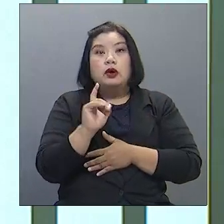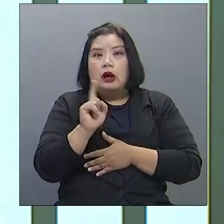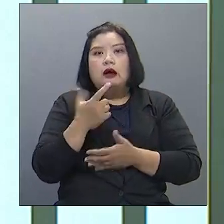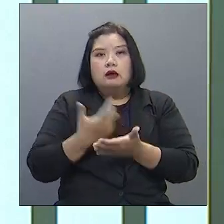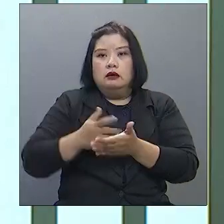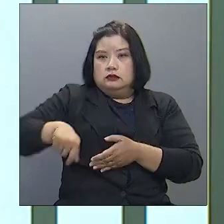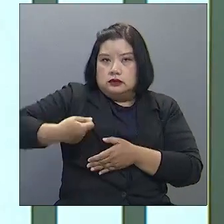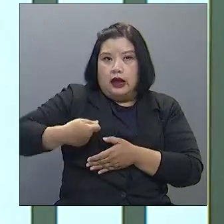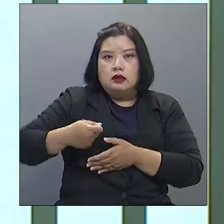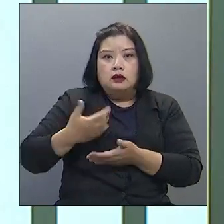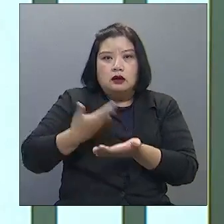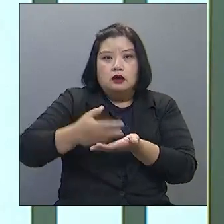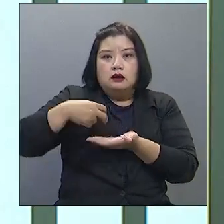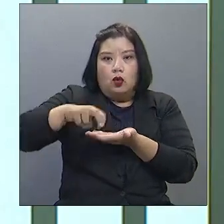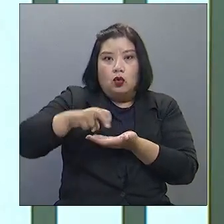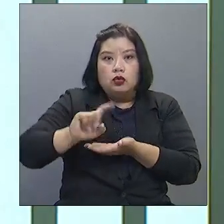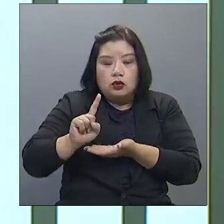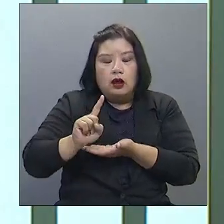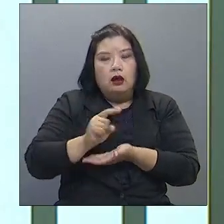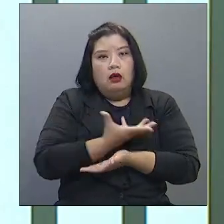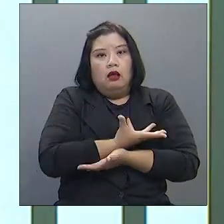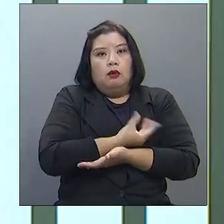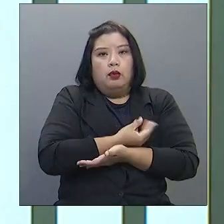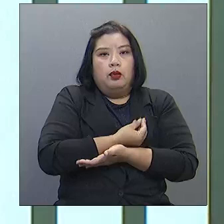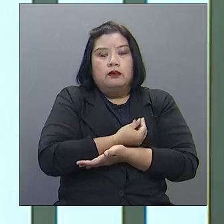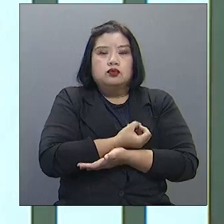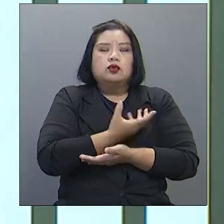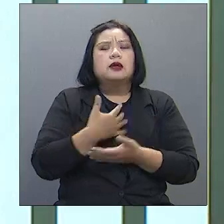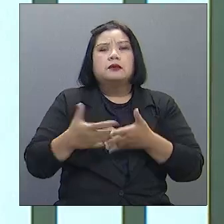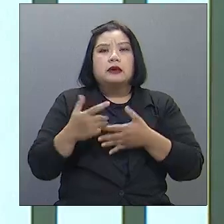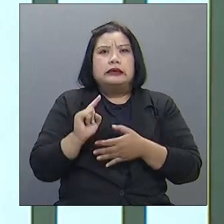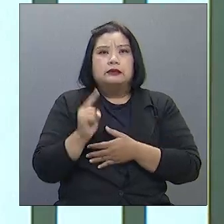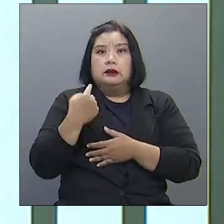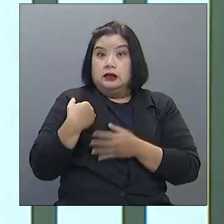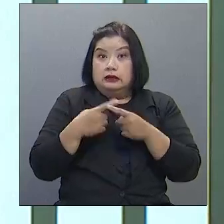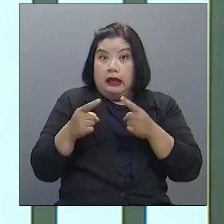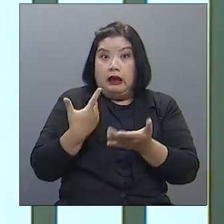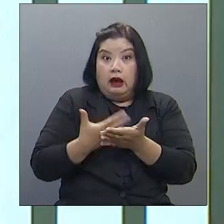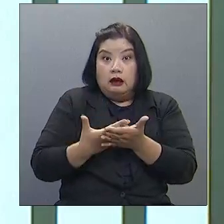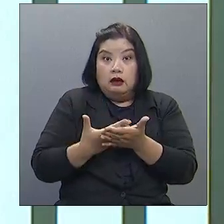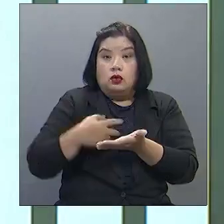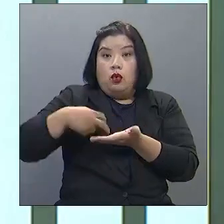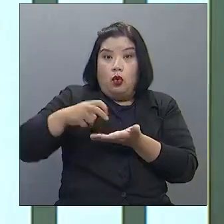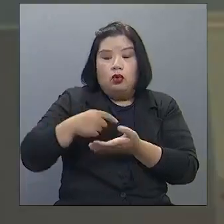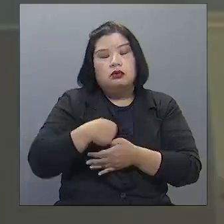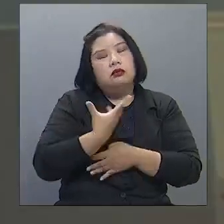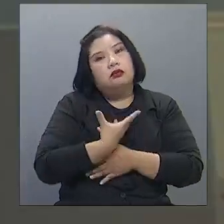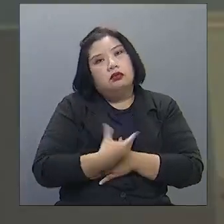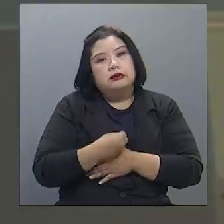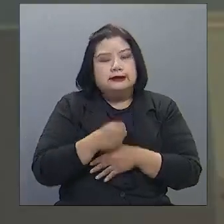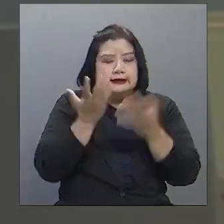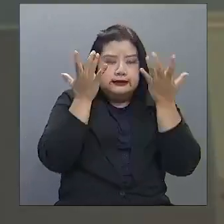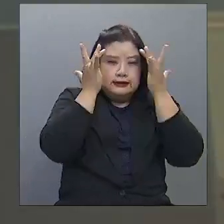paintายไปด้วยจัยหายไมพอเงินหายแต่้าเกินหายไปดวยนี่คือเศราเลยนะอาจะกุมคำicated just